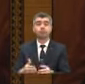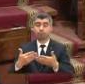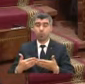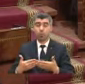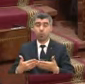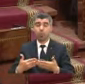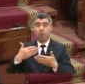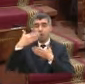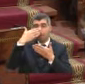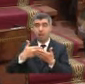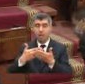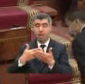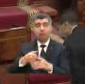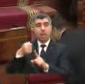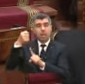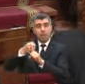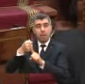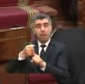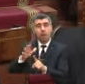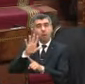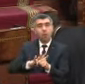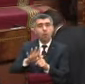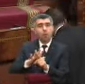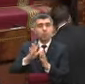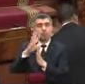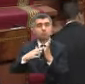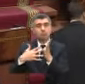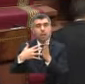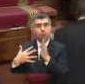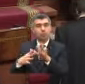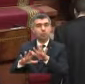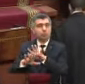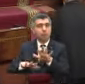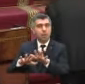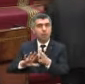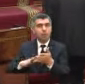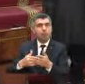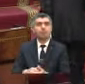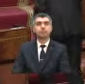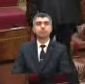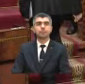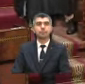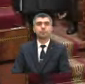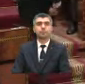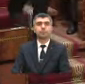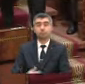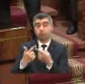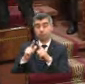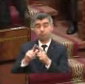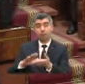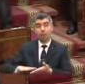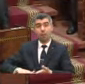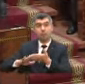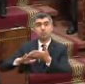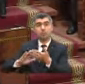إلى إحداث إصلاح حقيقي للأنظمة والبرامج الاجتماعية الموجودة حالياً للضمان الرفع من